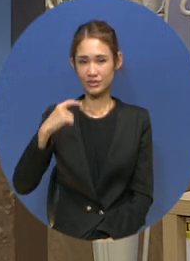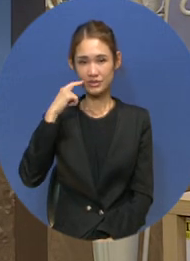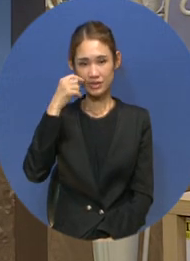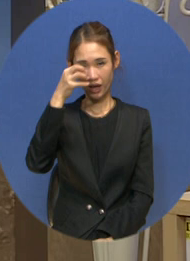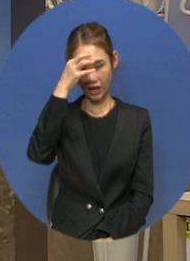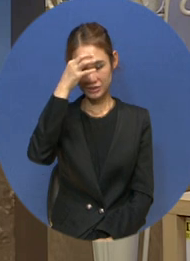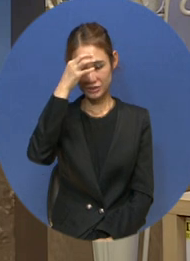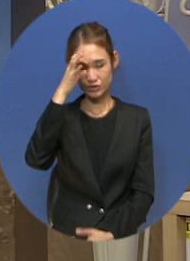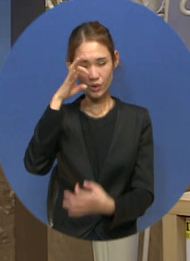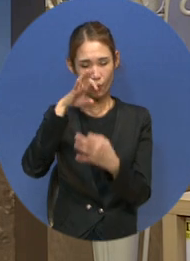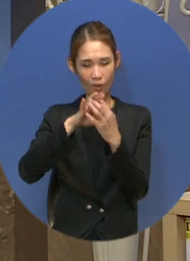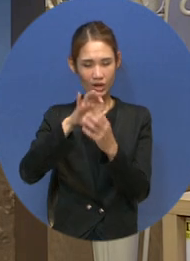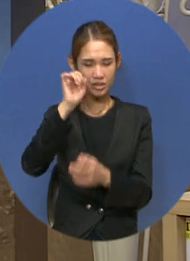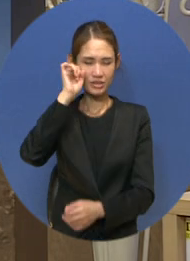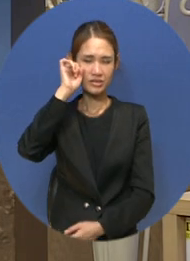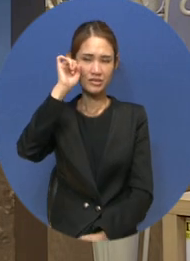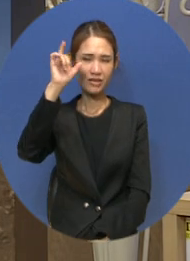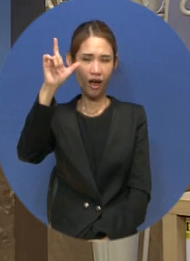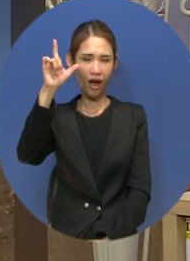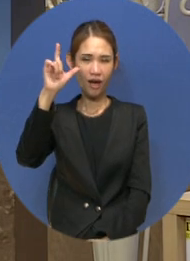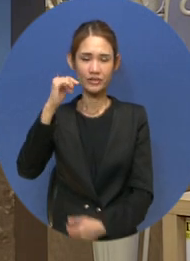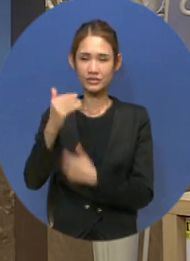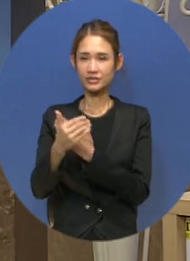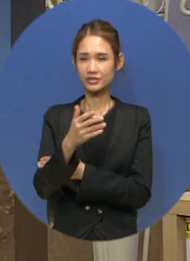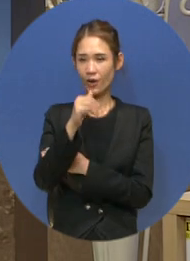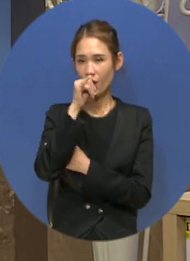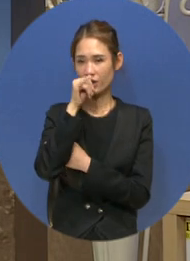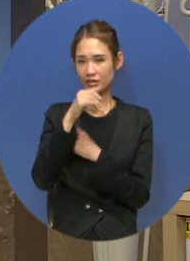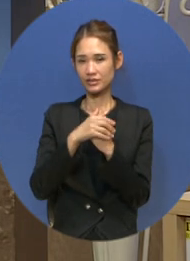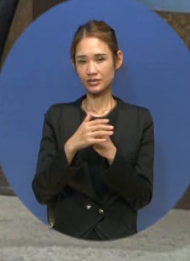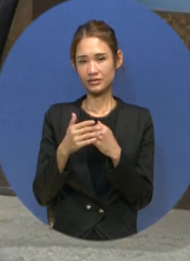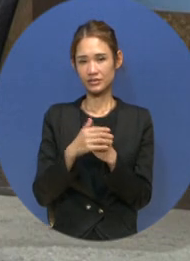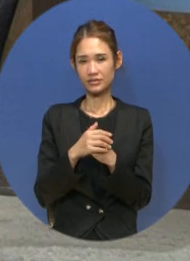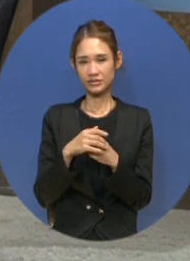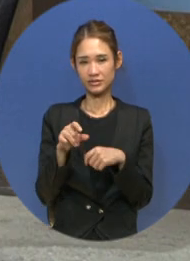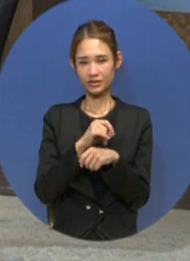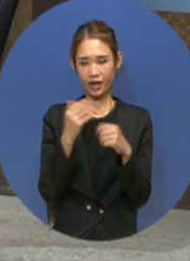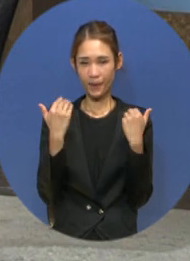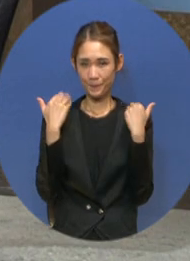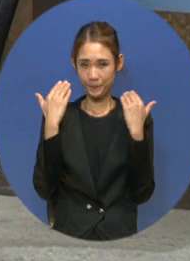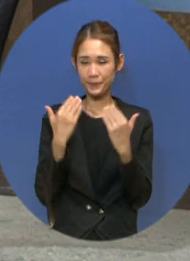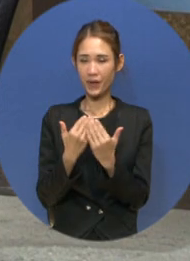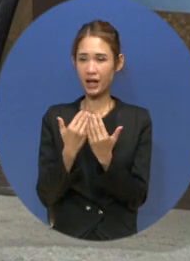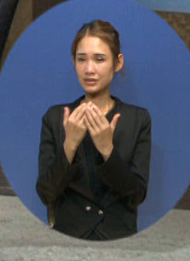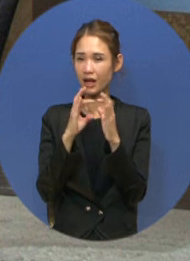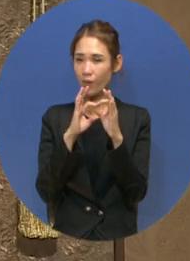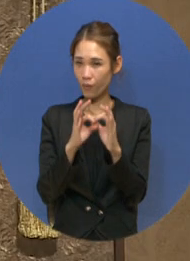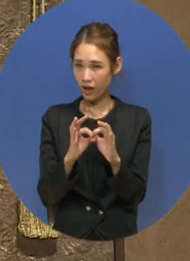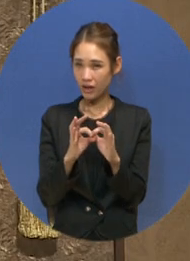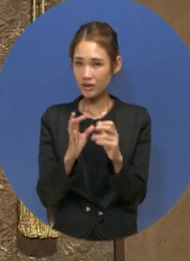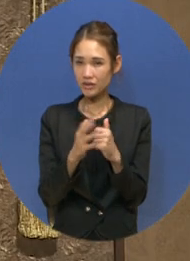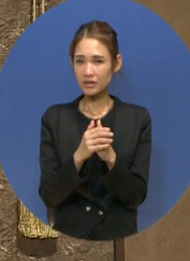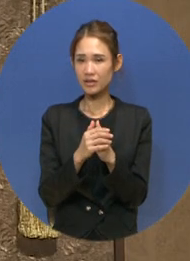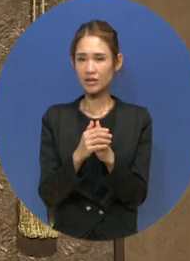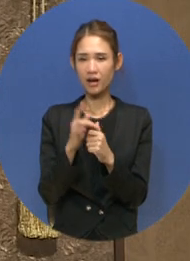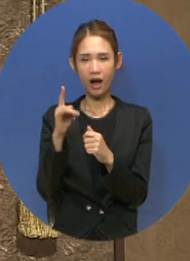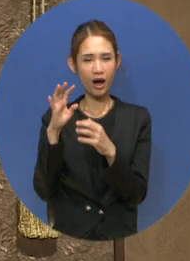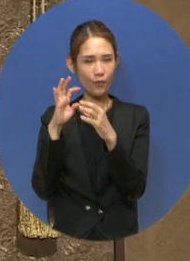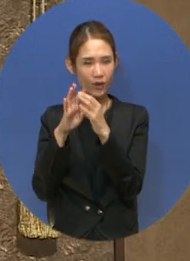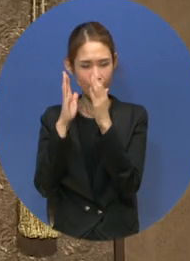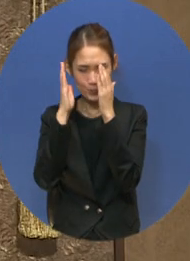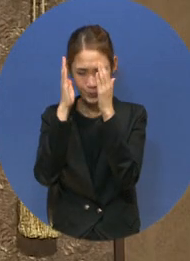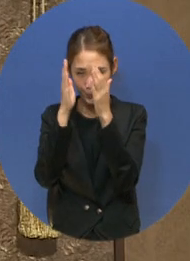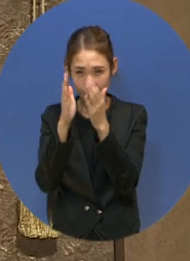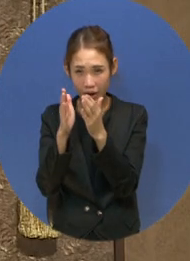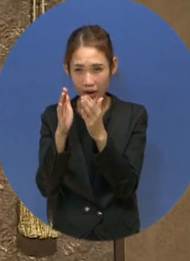쪽에 천재적인 재능을 가진 분들이 있으시잖아요. 특히 그 발달 쪽이나 이런 부분들에서는 한쪽에 대한 부분에서